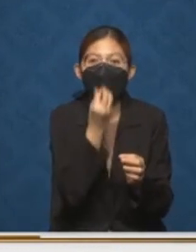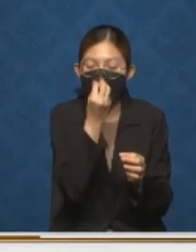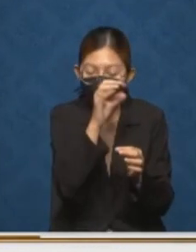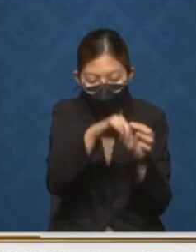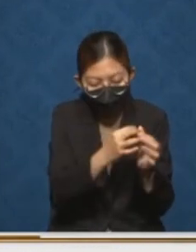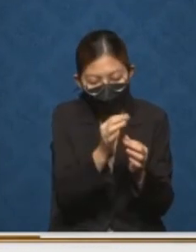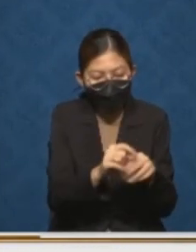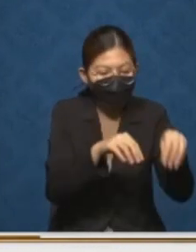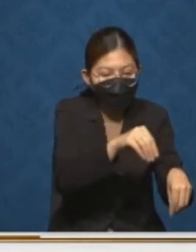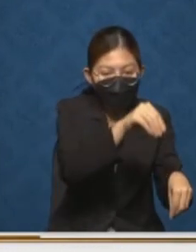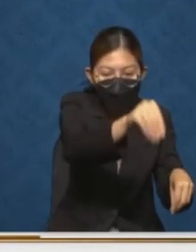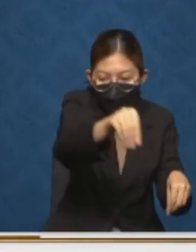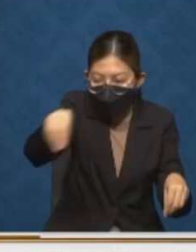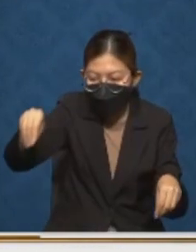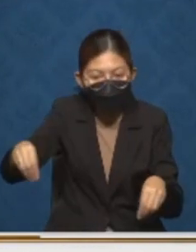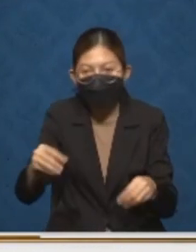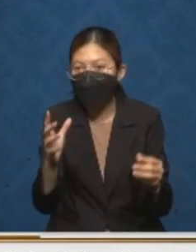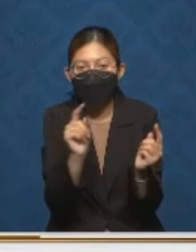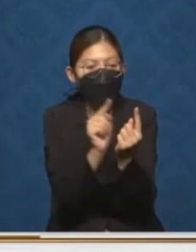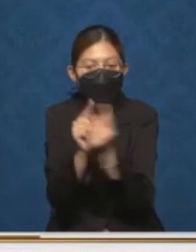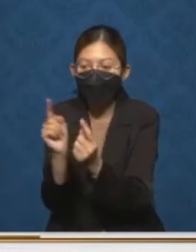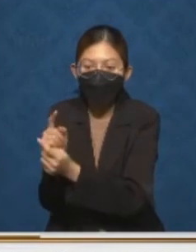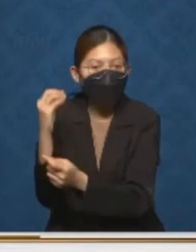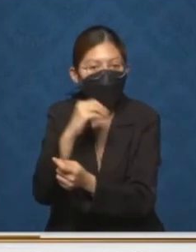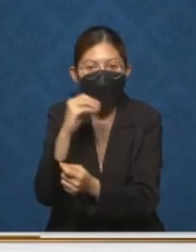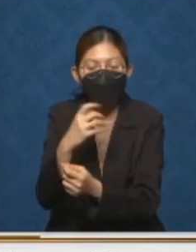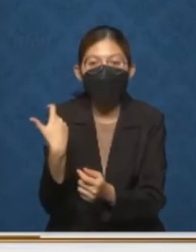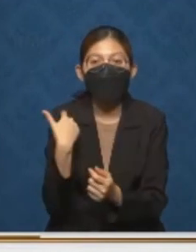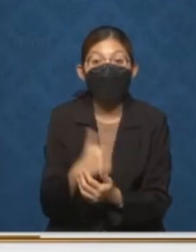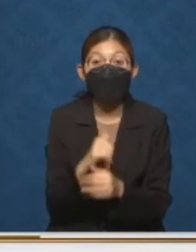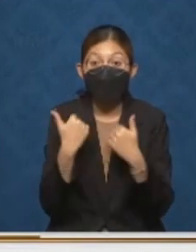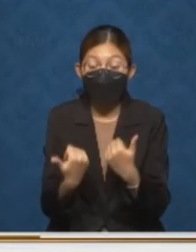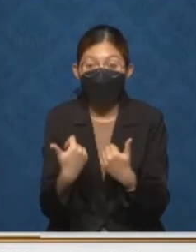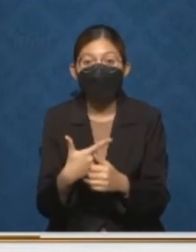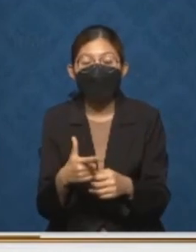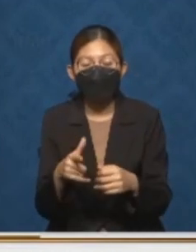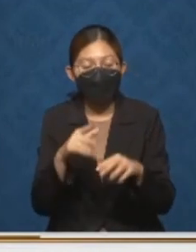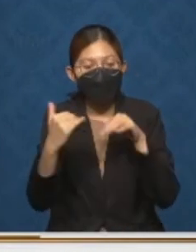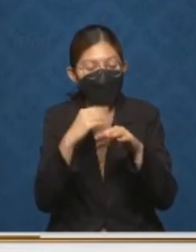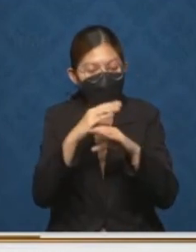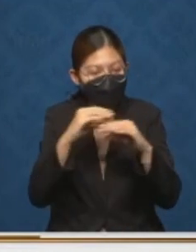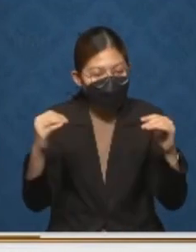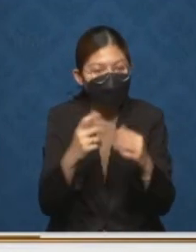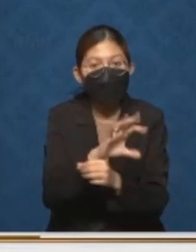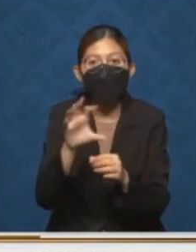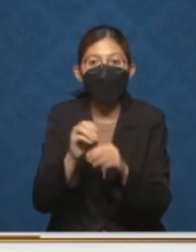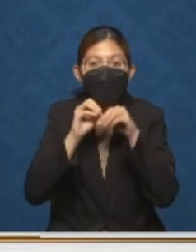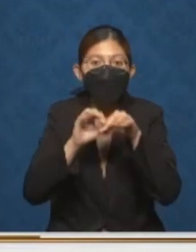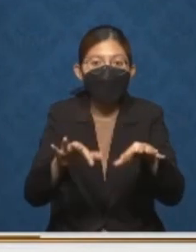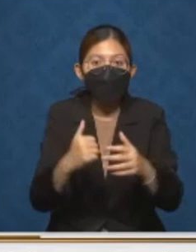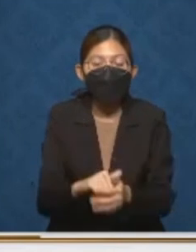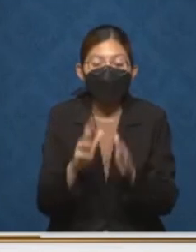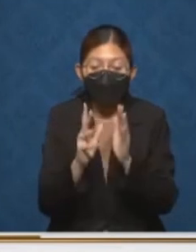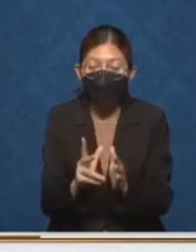บผมจถามวาวิธีการแก้ไขปัหา นยไมพูดถสถานกณปัจุบนภาวะที่มีโควิด คนจะซ้อ